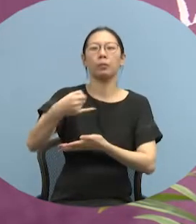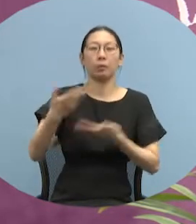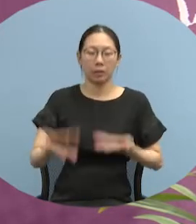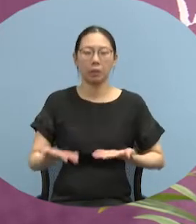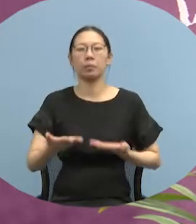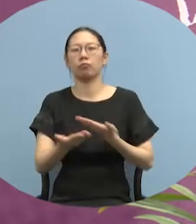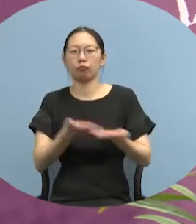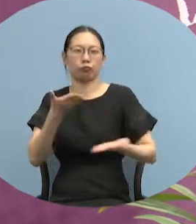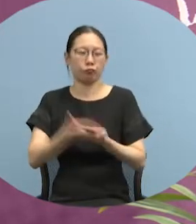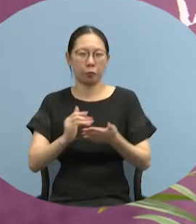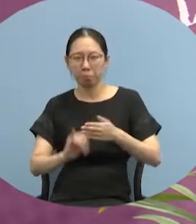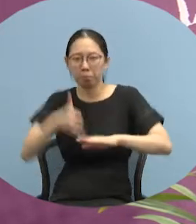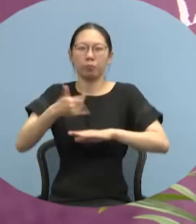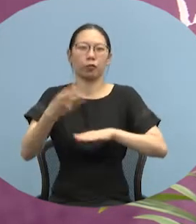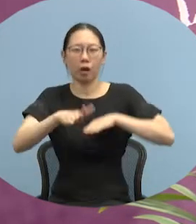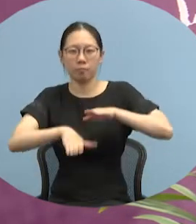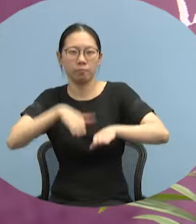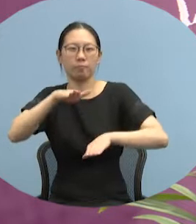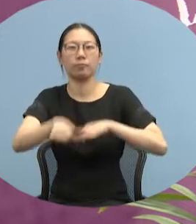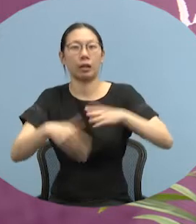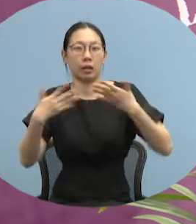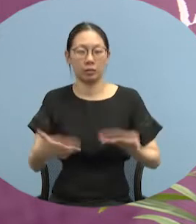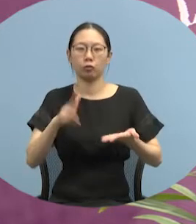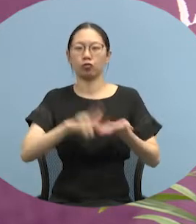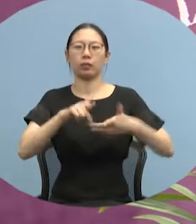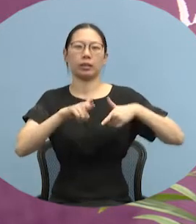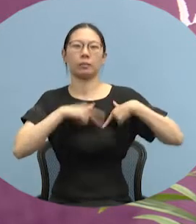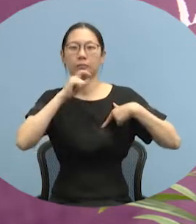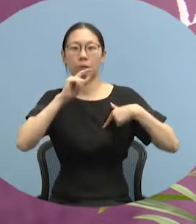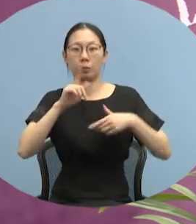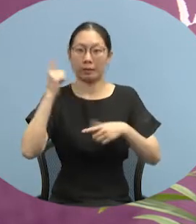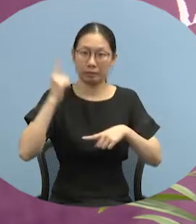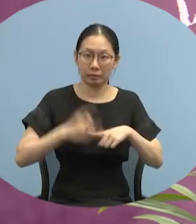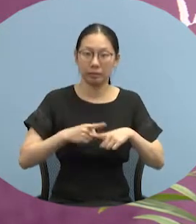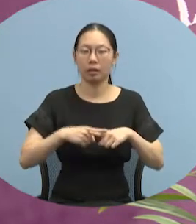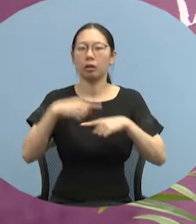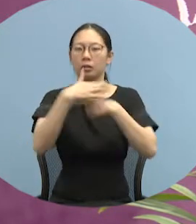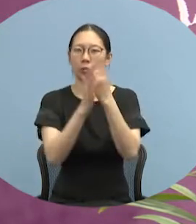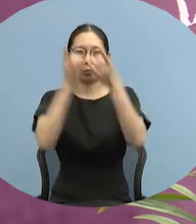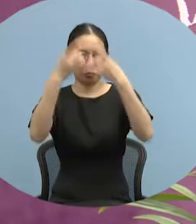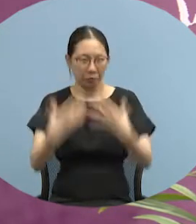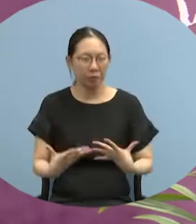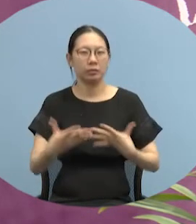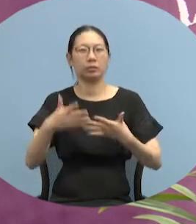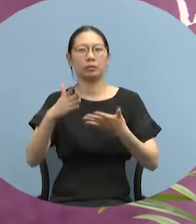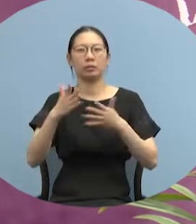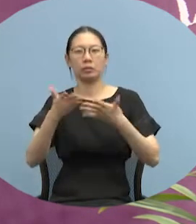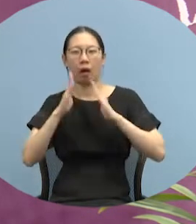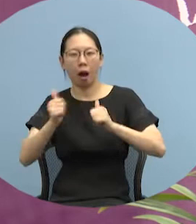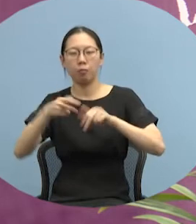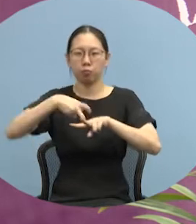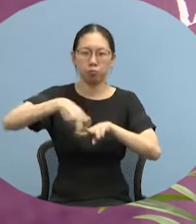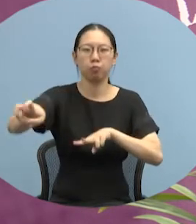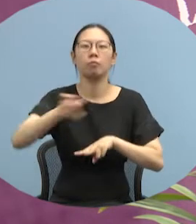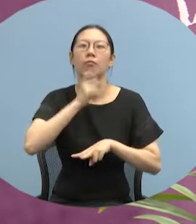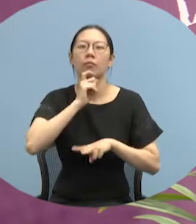但是今次呢，我就很有信心的，因為我們真的回到去這個一國兩制的正確軌道。只要我們是堅